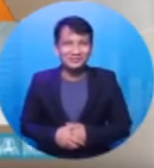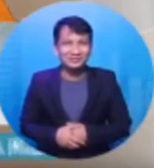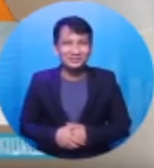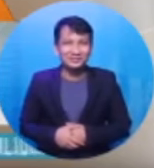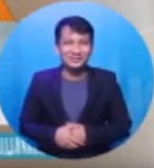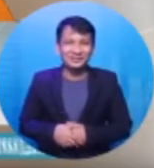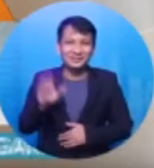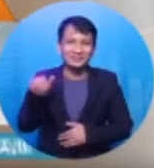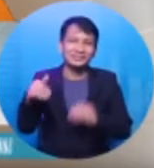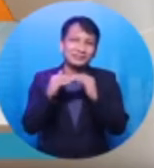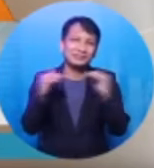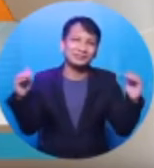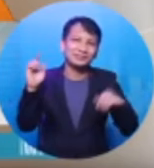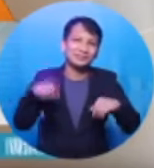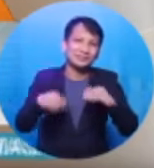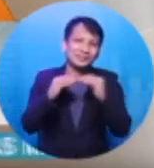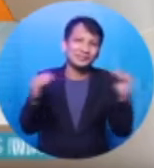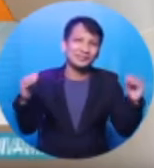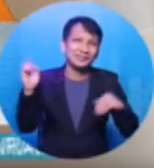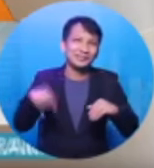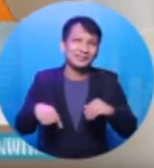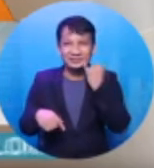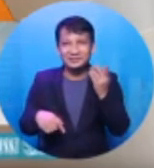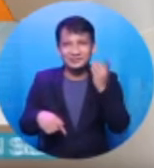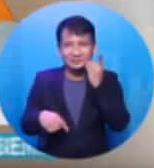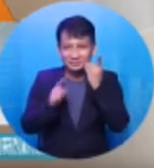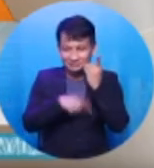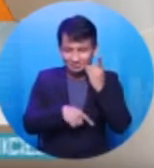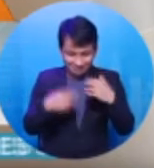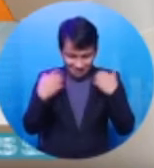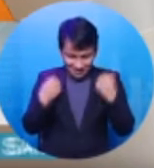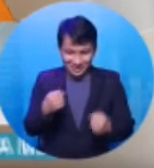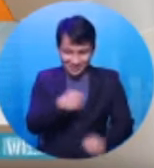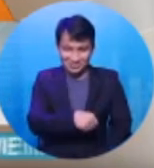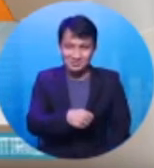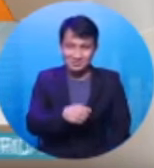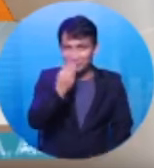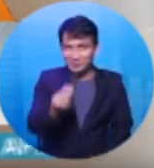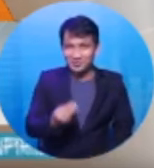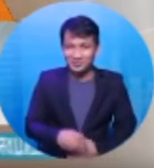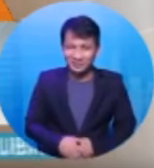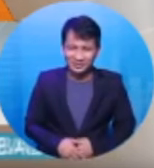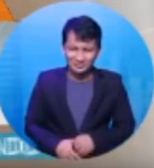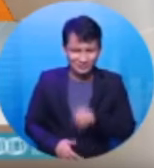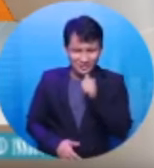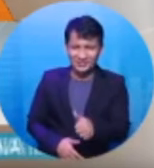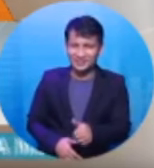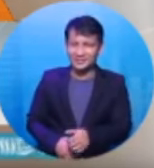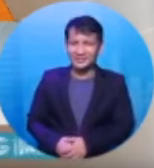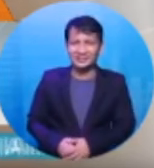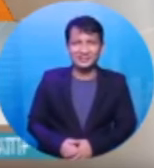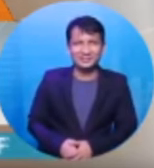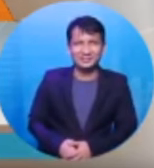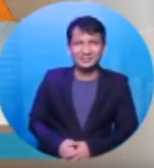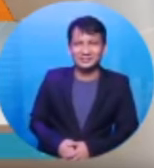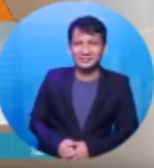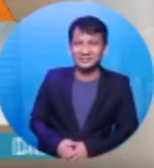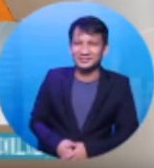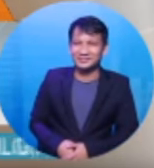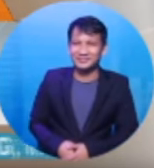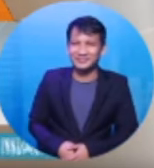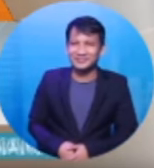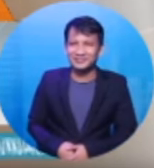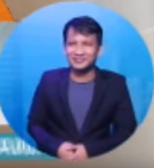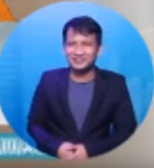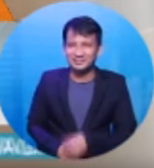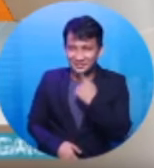Ma'am, para maging patas tayo, ma'am. Para maging patas tayo dito. Ma'am Jodeline, malakas na naman kukulam yung pamilya mo. Hindi totoo yan. Walang sinabing ganyan. Ma'am